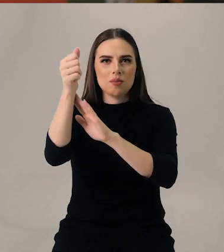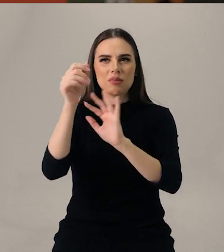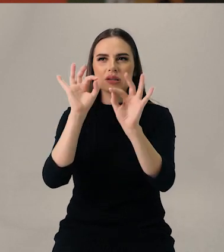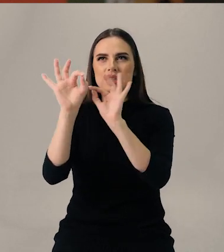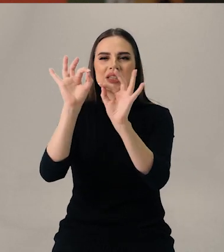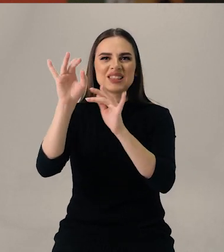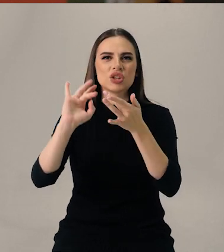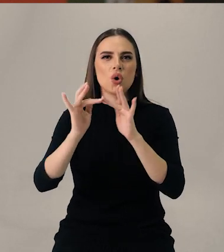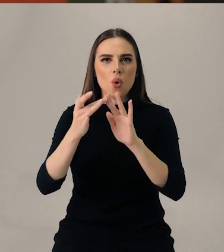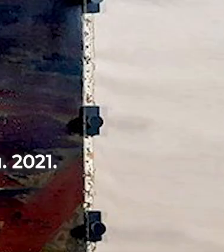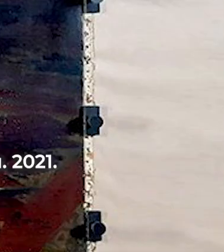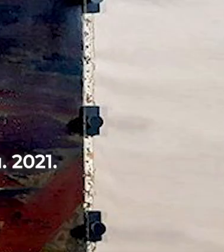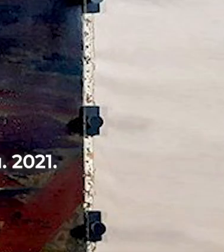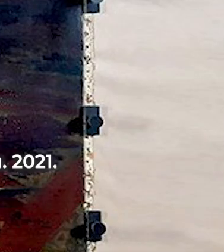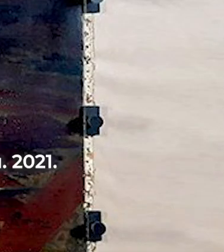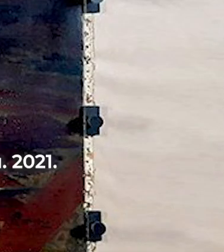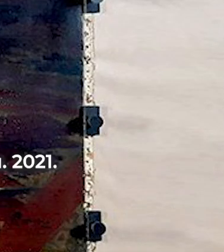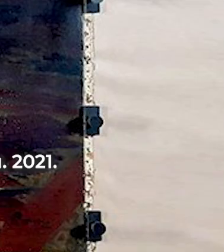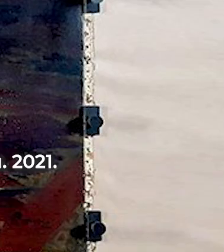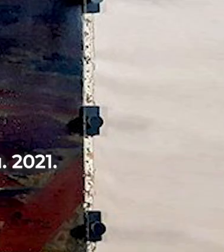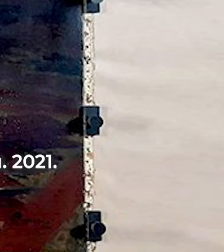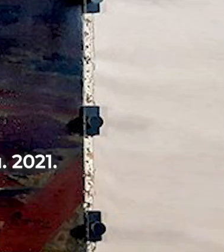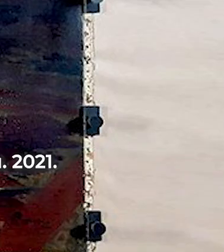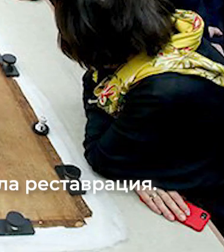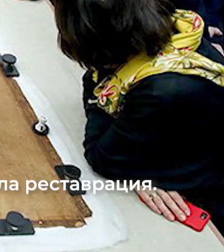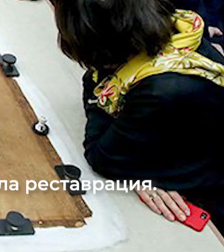осколки задели авторскую раму.